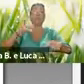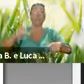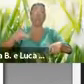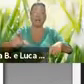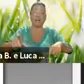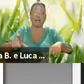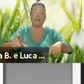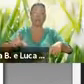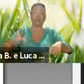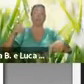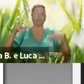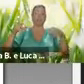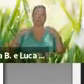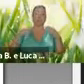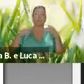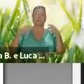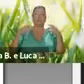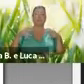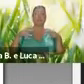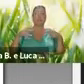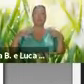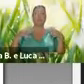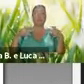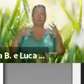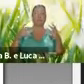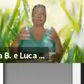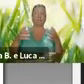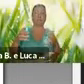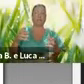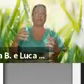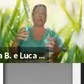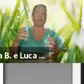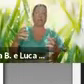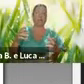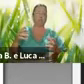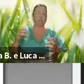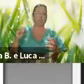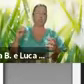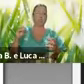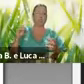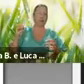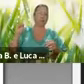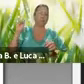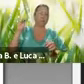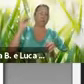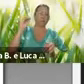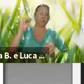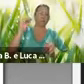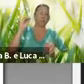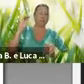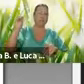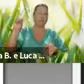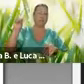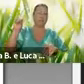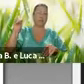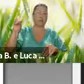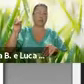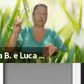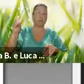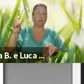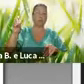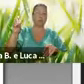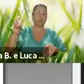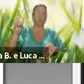la volontà, perché lui mette pure la volontà, diciamo così, agisce nel pensiero e nella